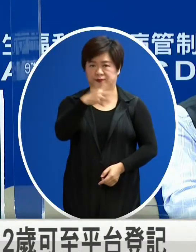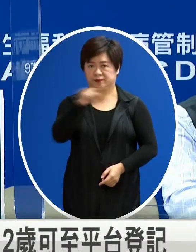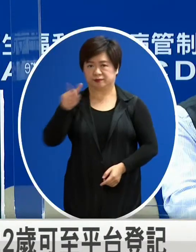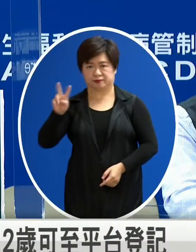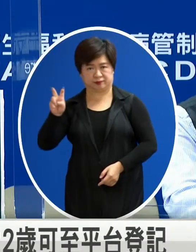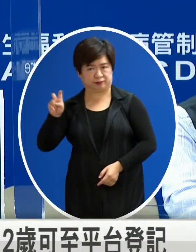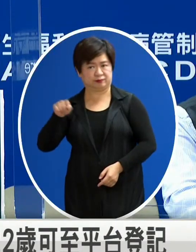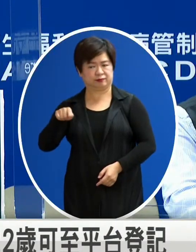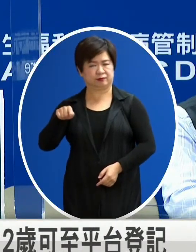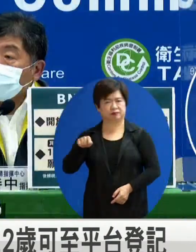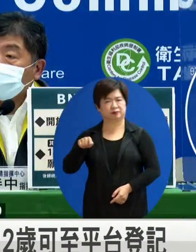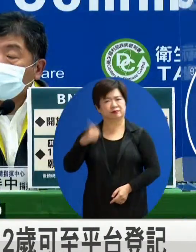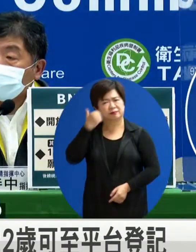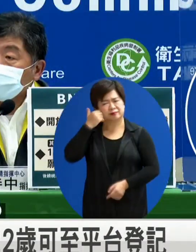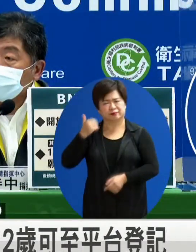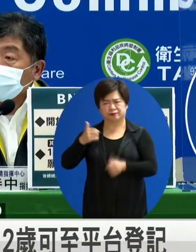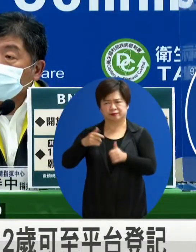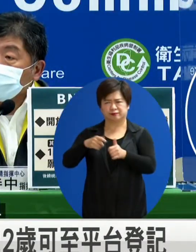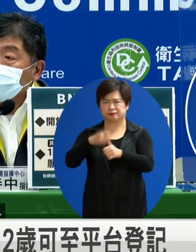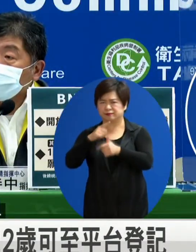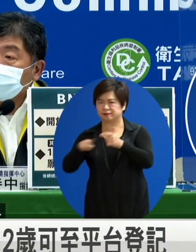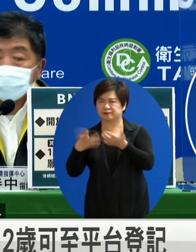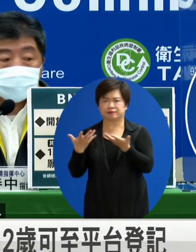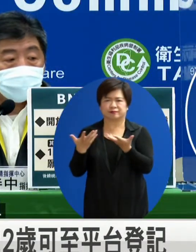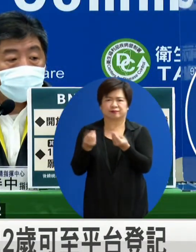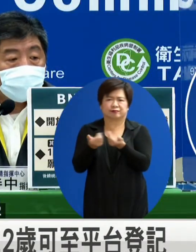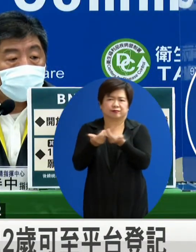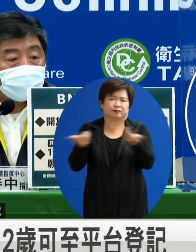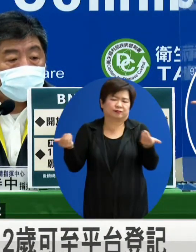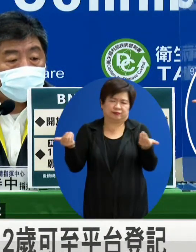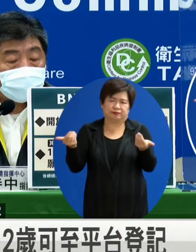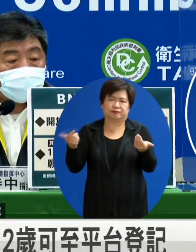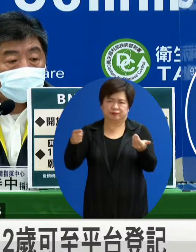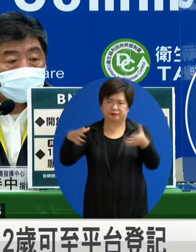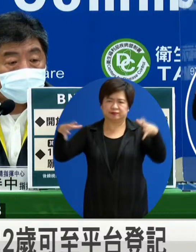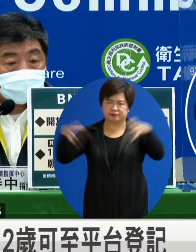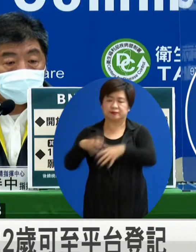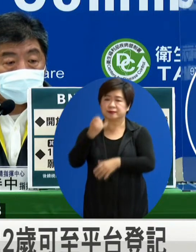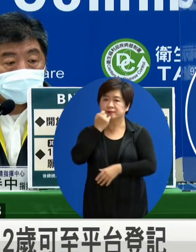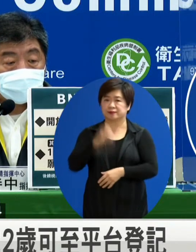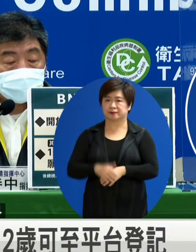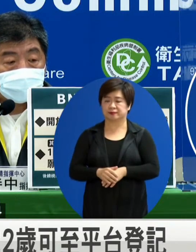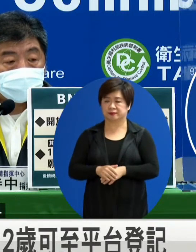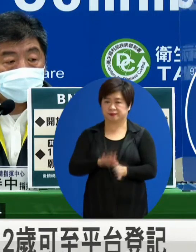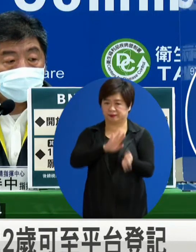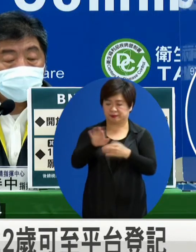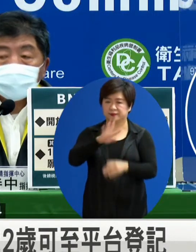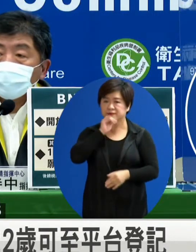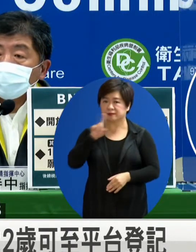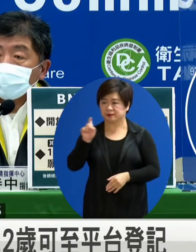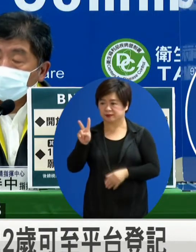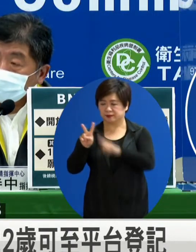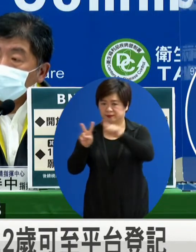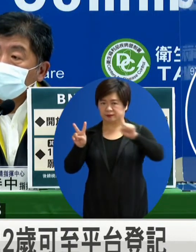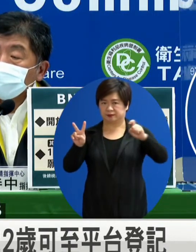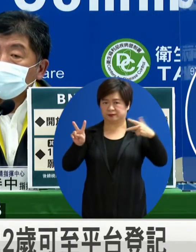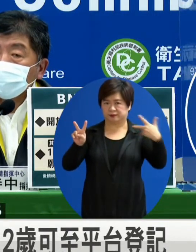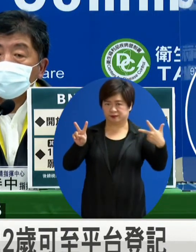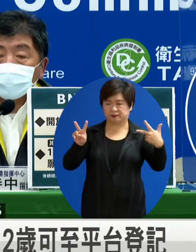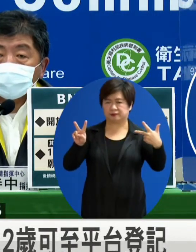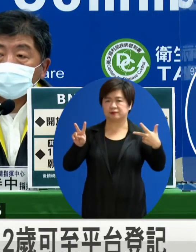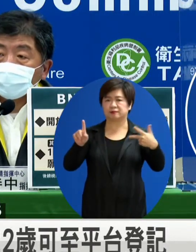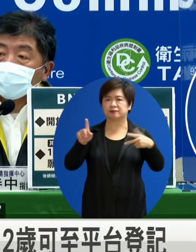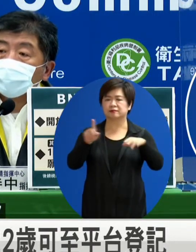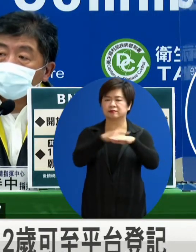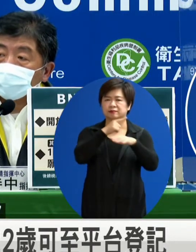12到18到22岁的，所以谁先谁后大概没有特别这样的一个区别。好，那12岁到17岁基本上会从比较高年